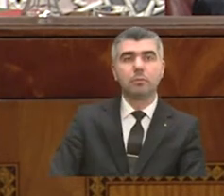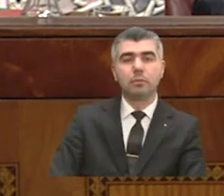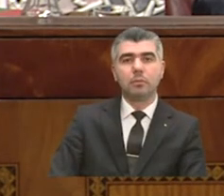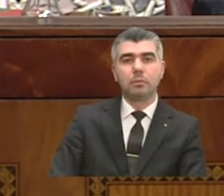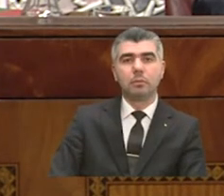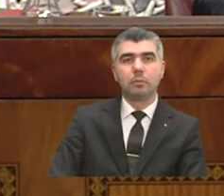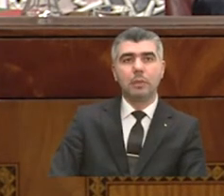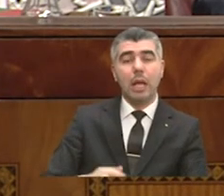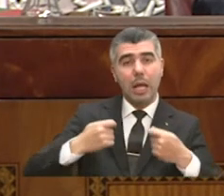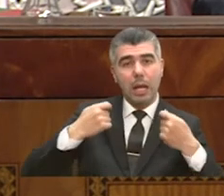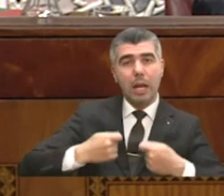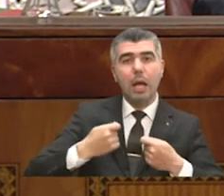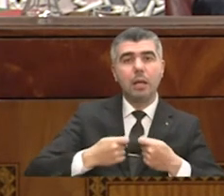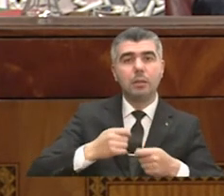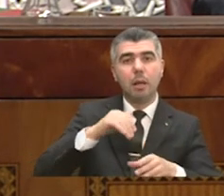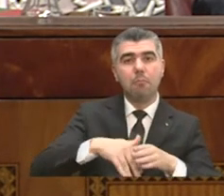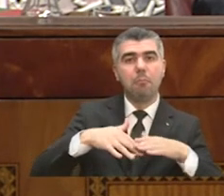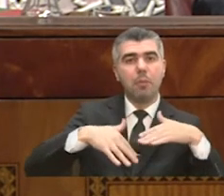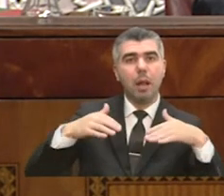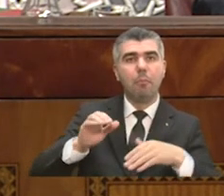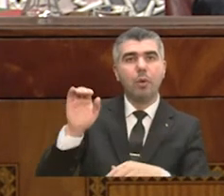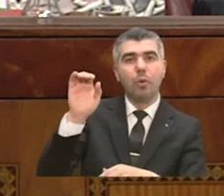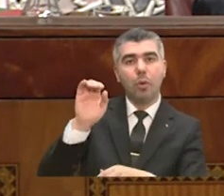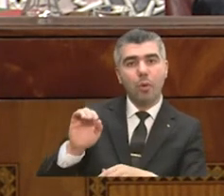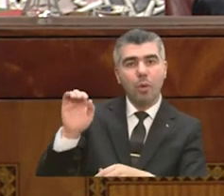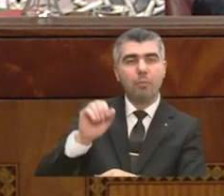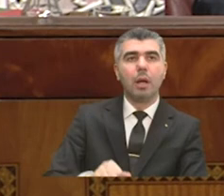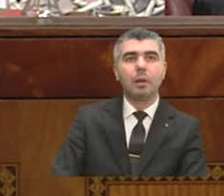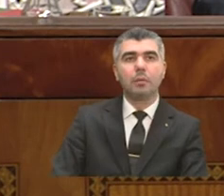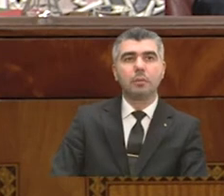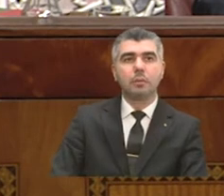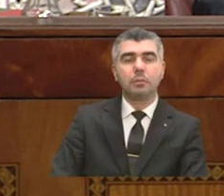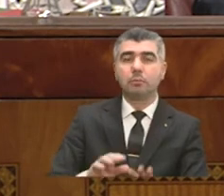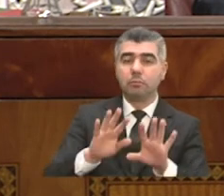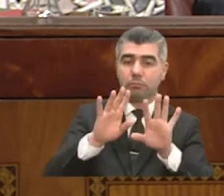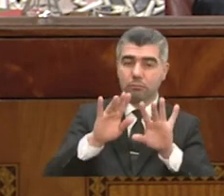les décisions opportunes. Et